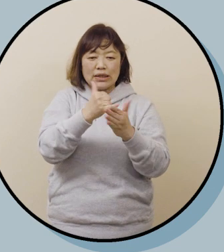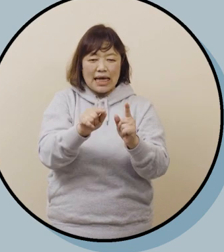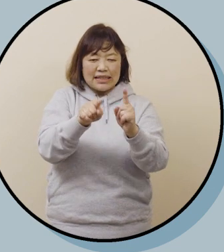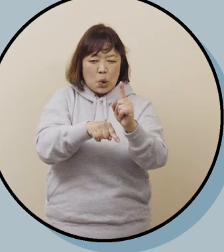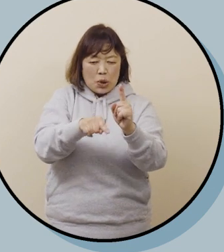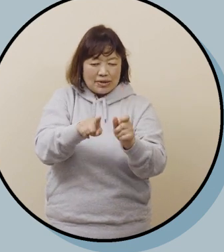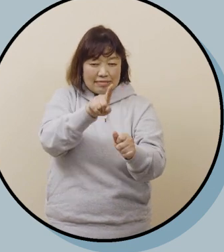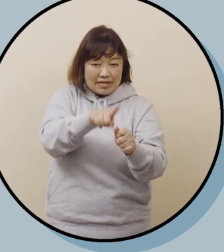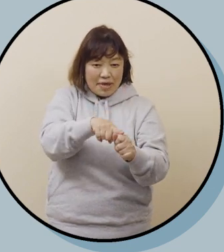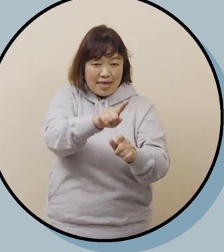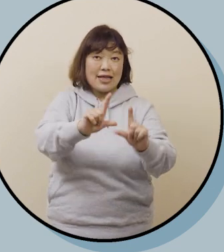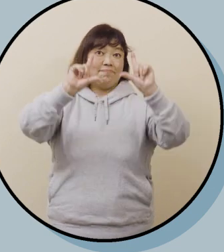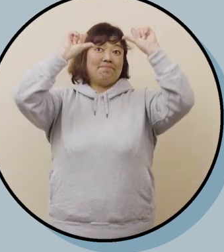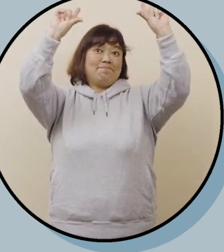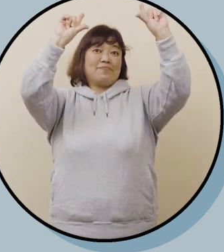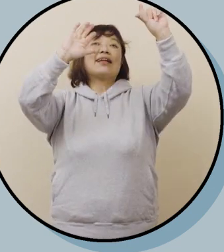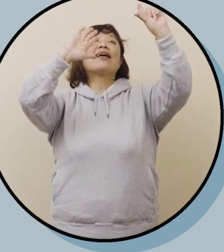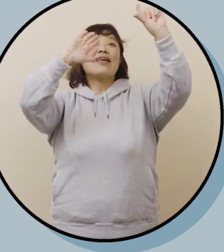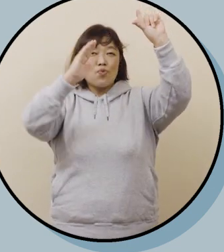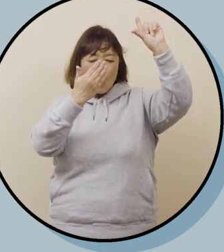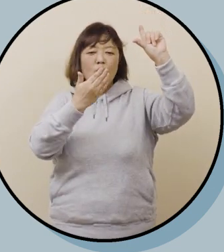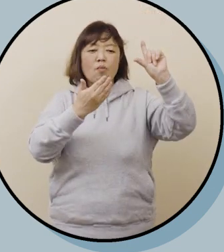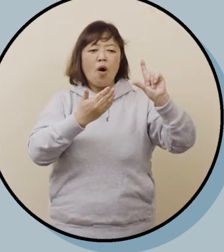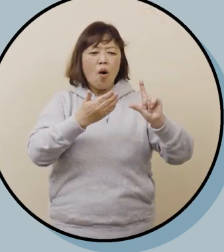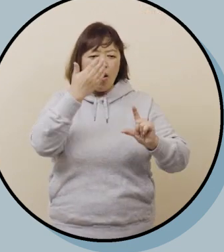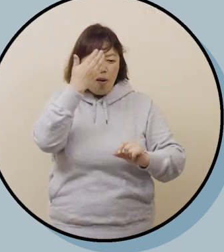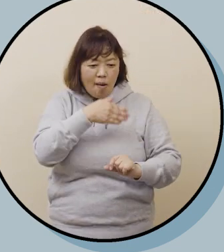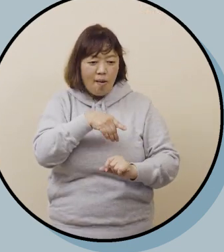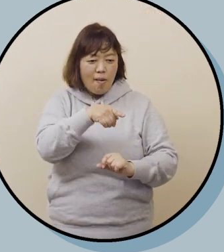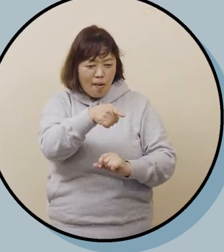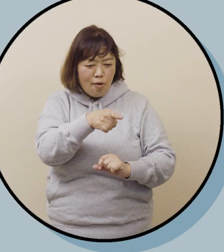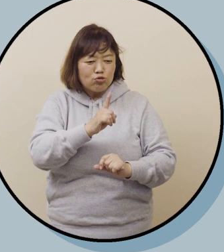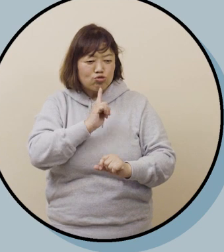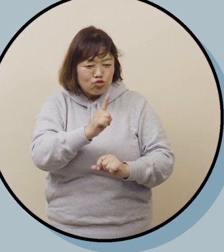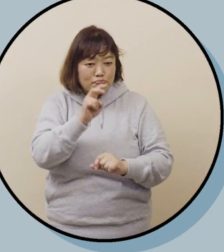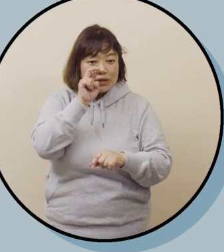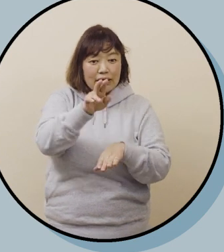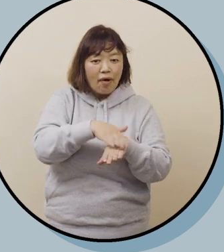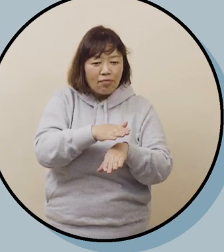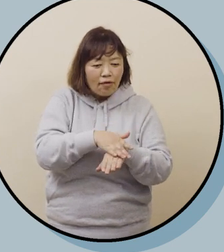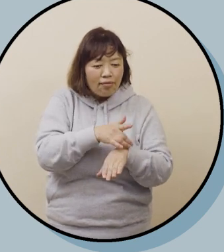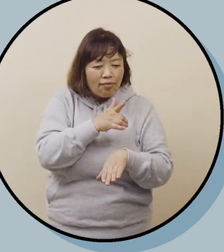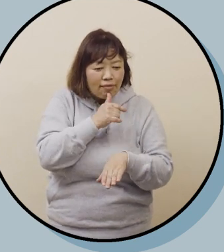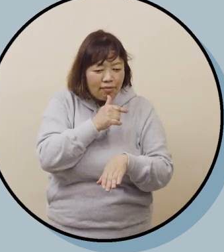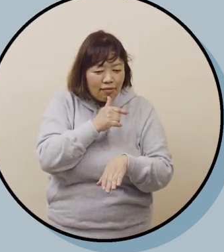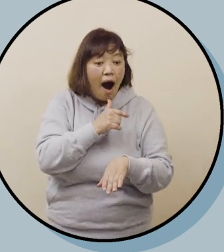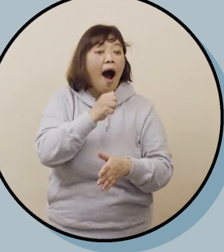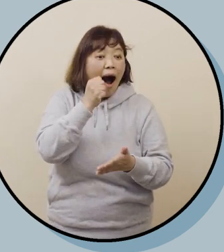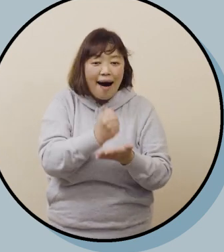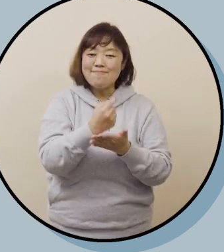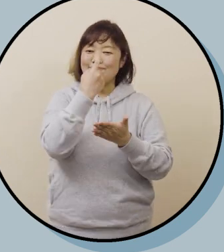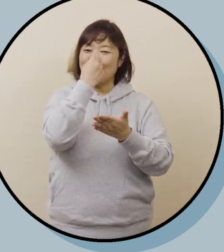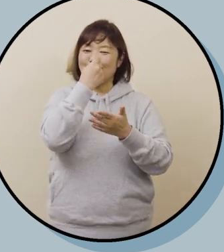一人の利用者さんのためのものなんだけれどもなんかその人と同じ視点に立っ